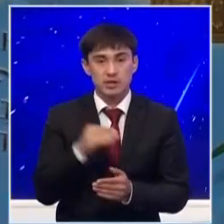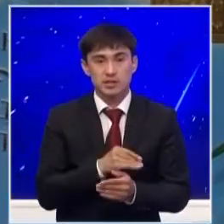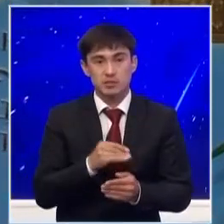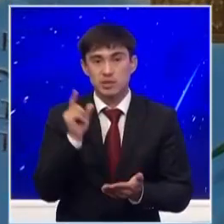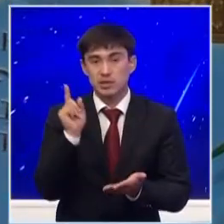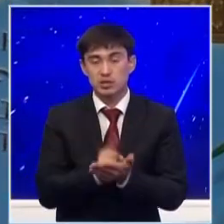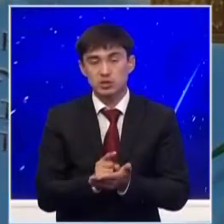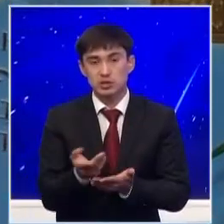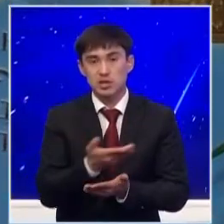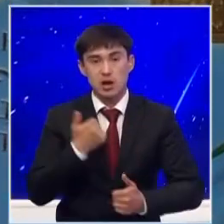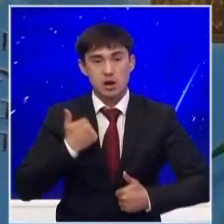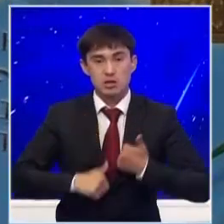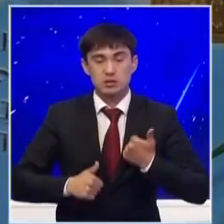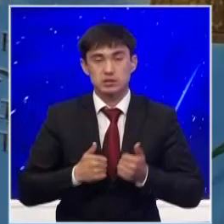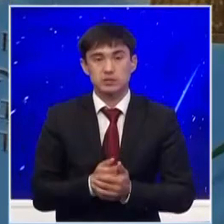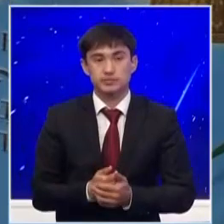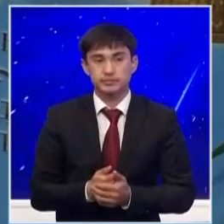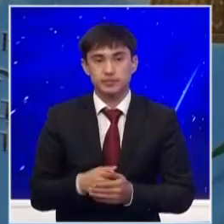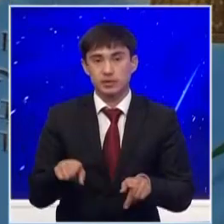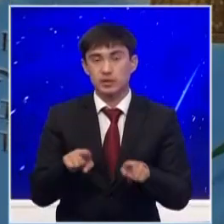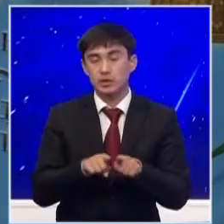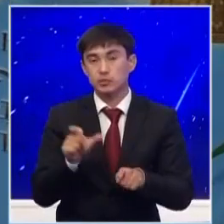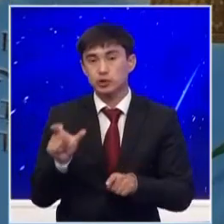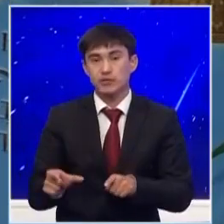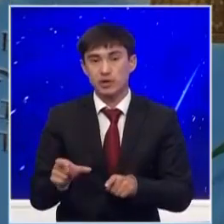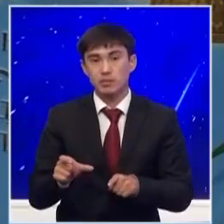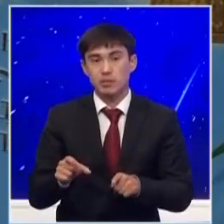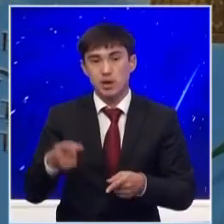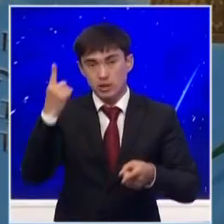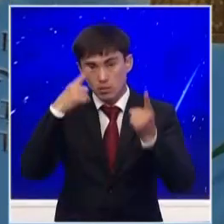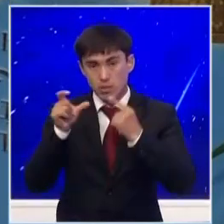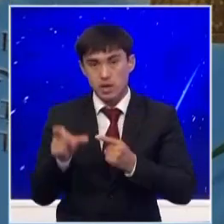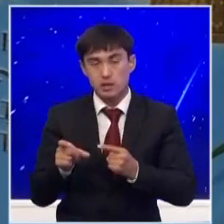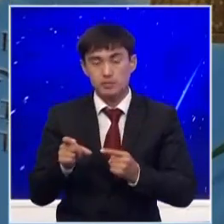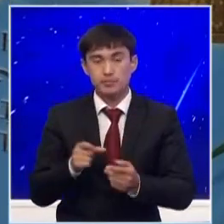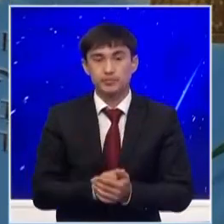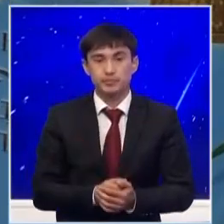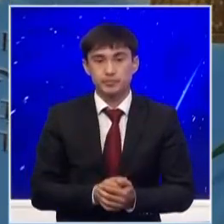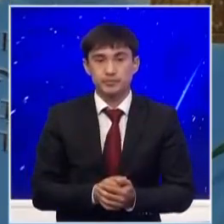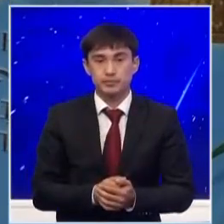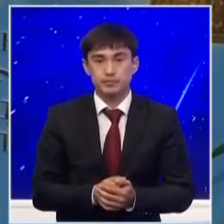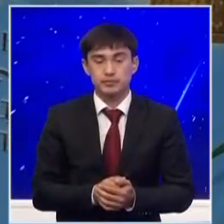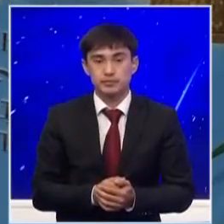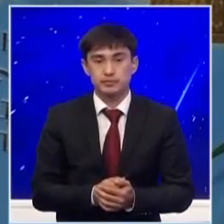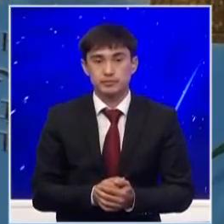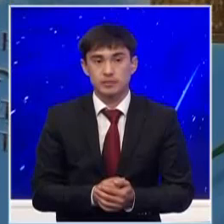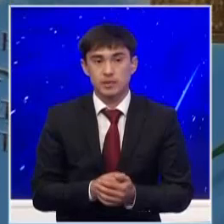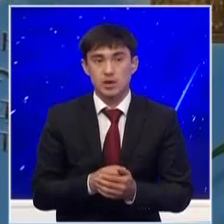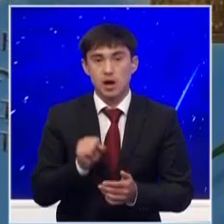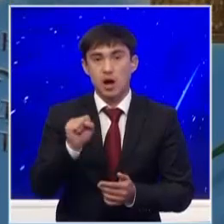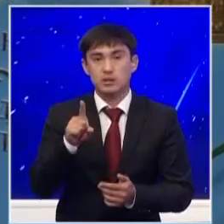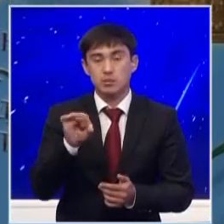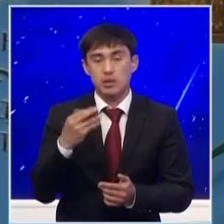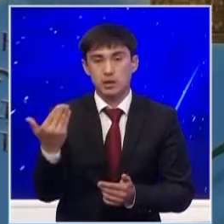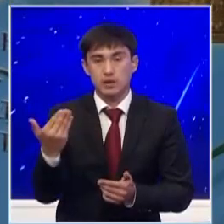мы должны гордиться таким человеком, таким поэтом, таким творческим личностям, как Азамат